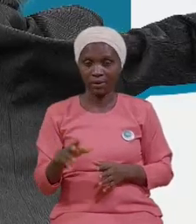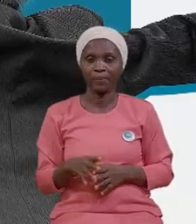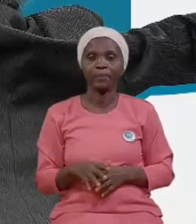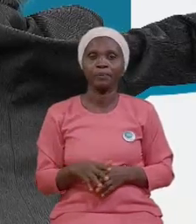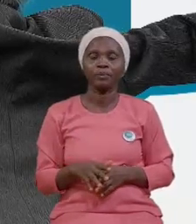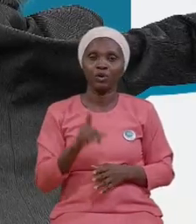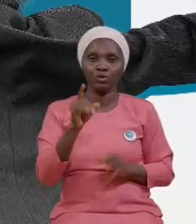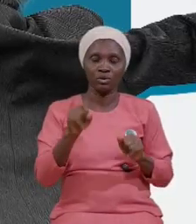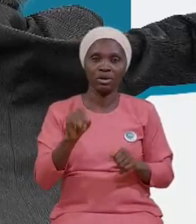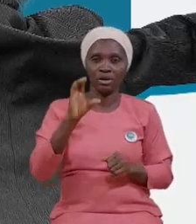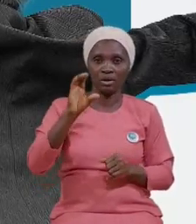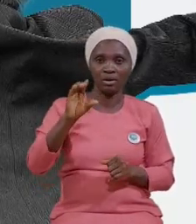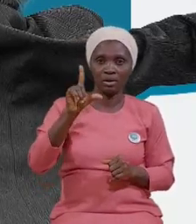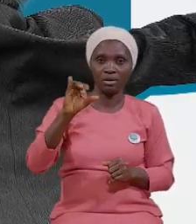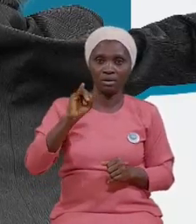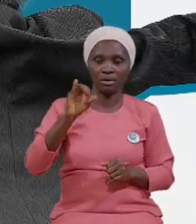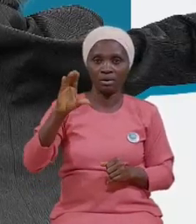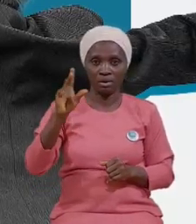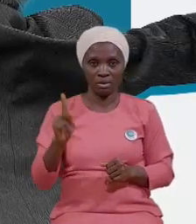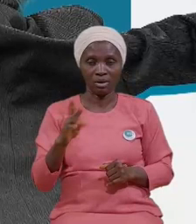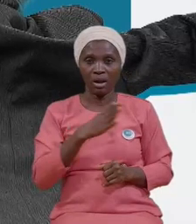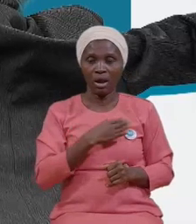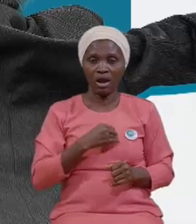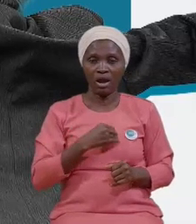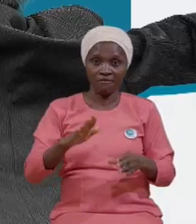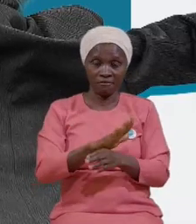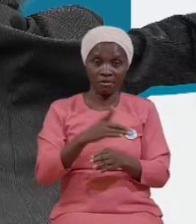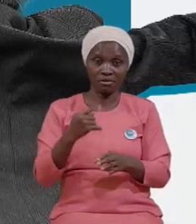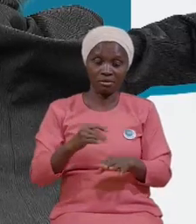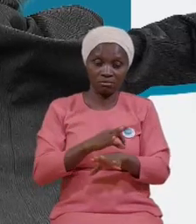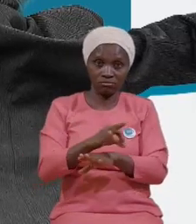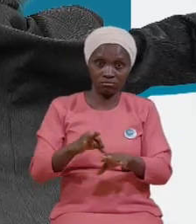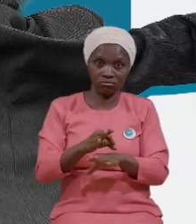Et remplissez ce formulaire en ligne et nous allons vous aider.